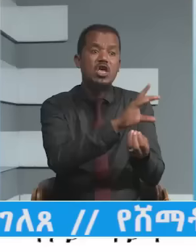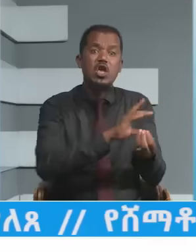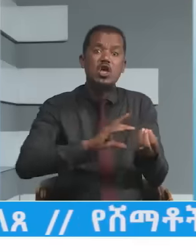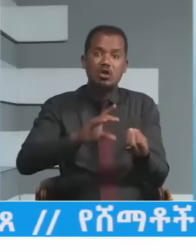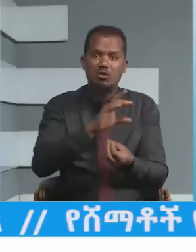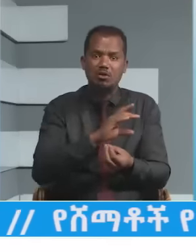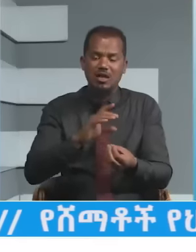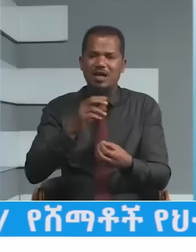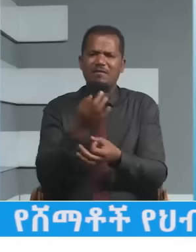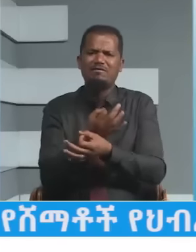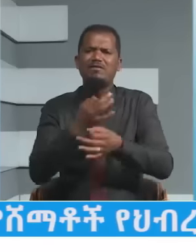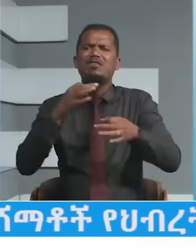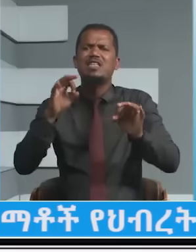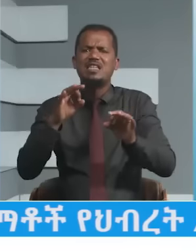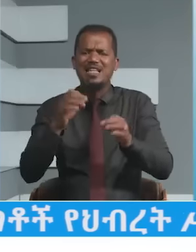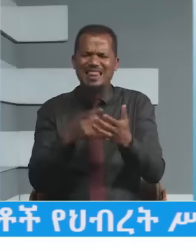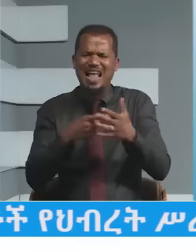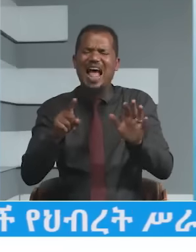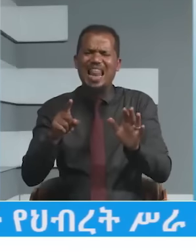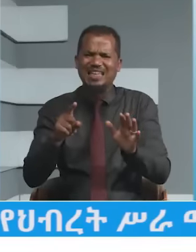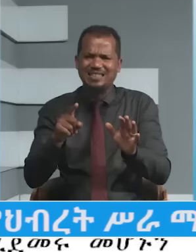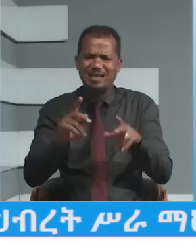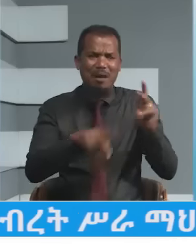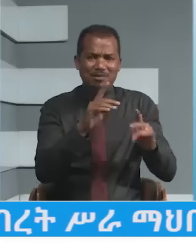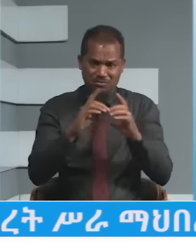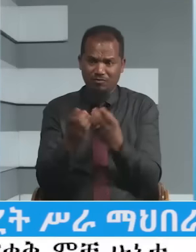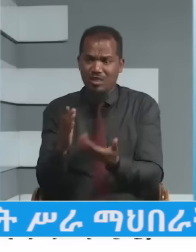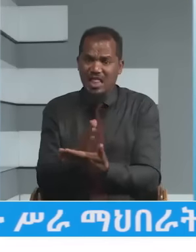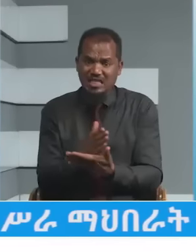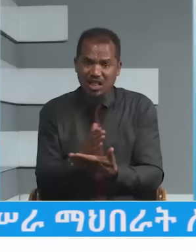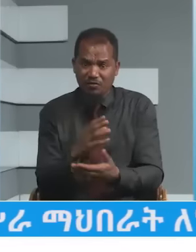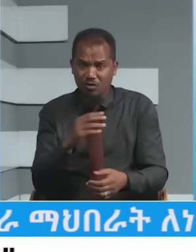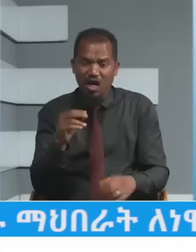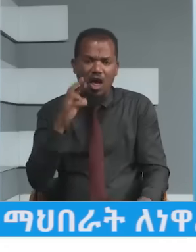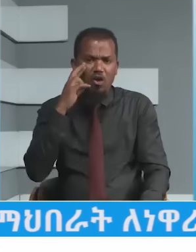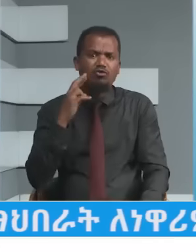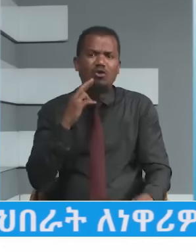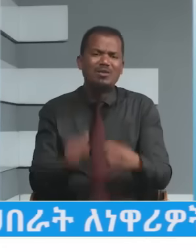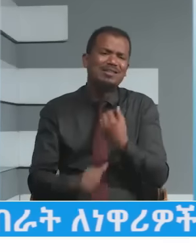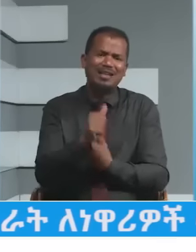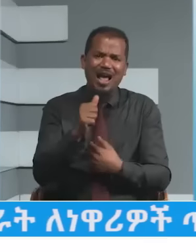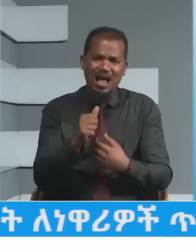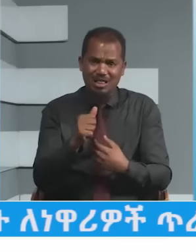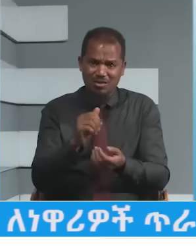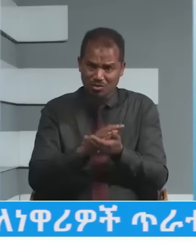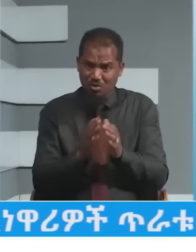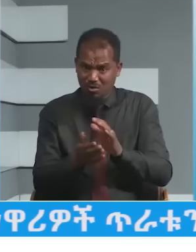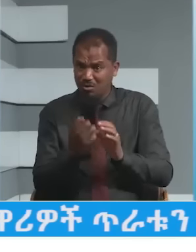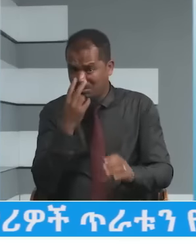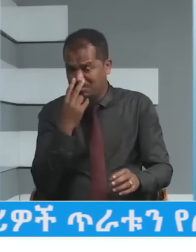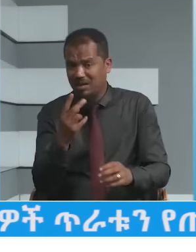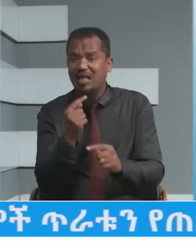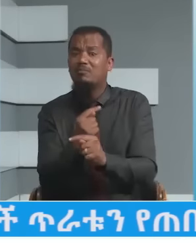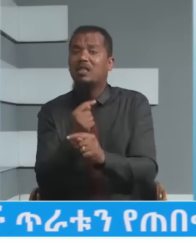የክልሎች የባህላዊ ፍትህ ስርዓት ተጋላጭ ማህበረሰብ ክፍሎችን ተሳትፎና የጾታዊ ጥቃት ሰለባዎችን